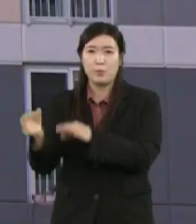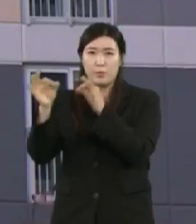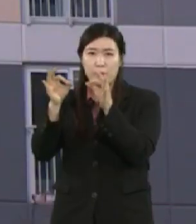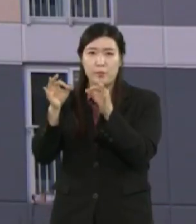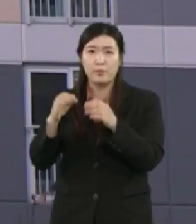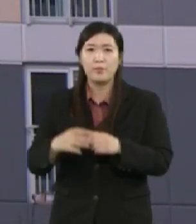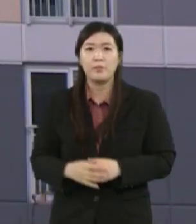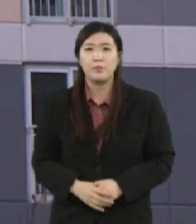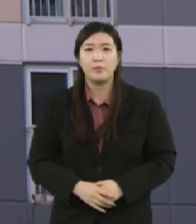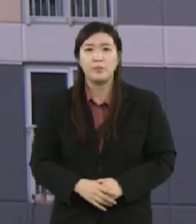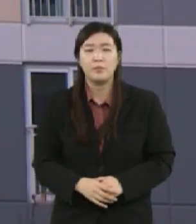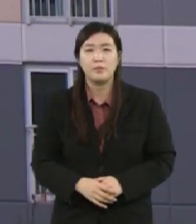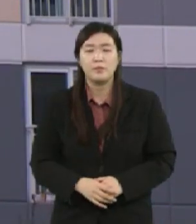상승했습니다